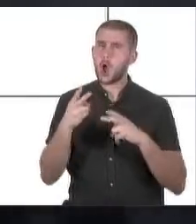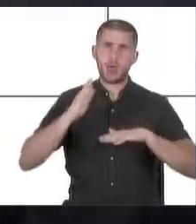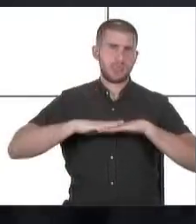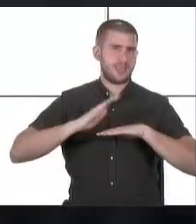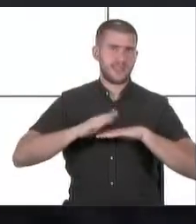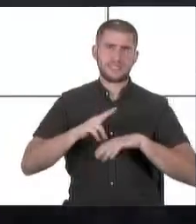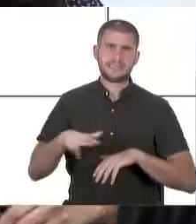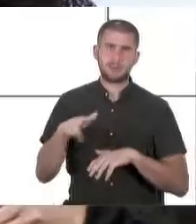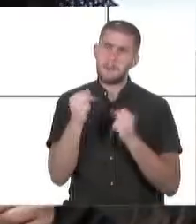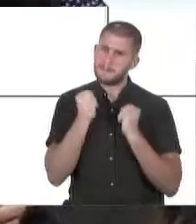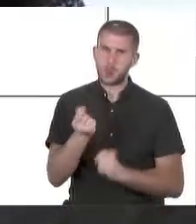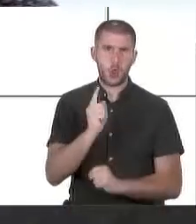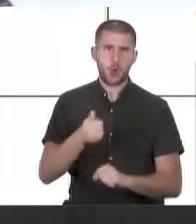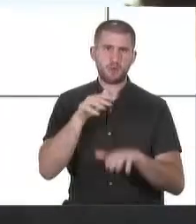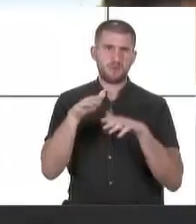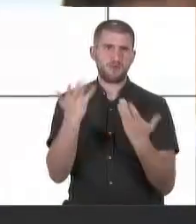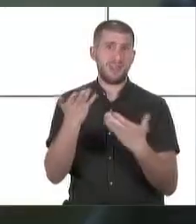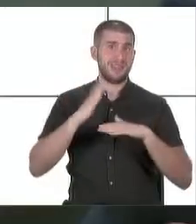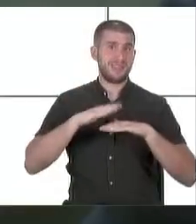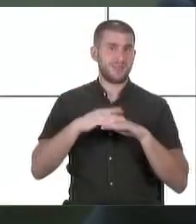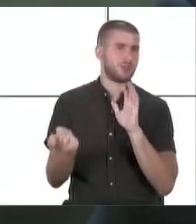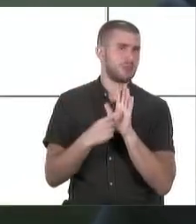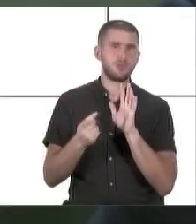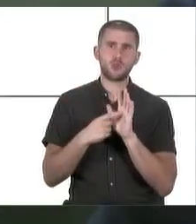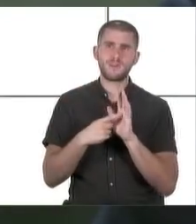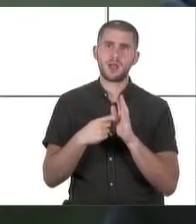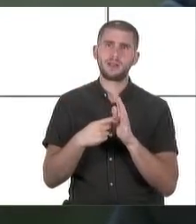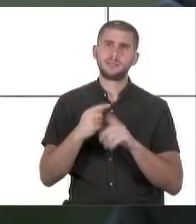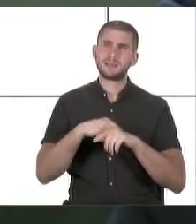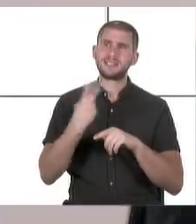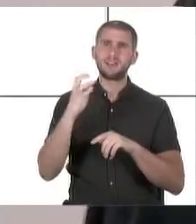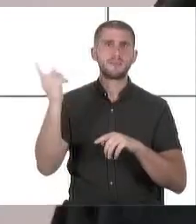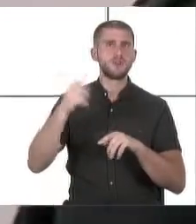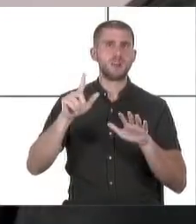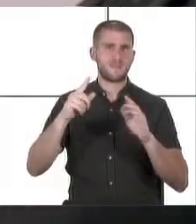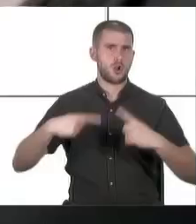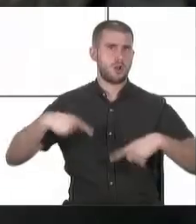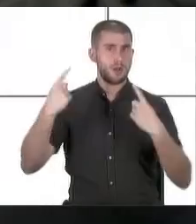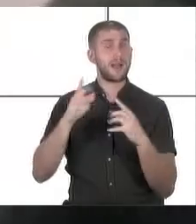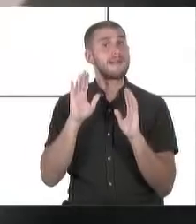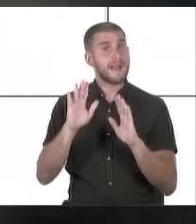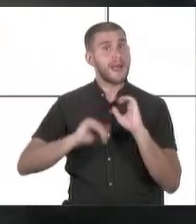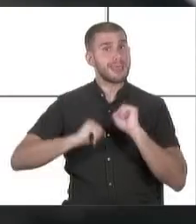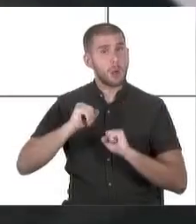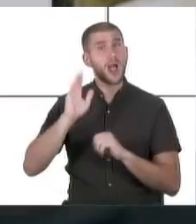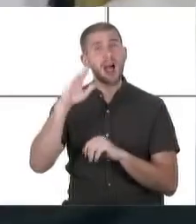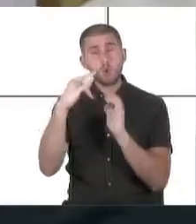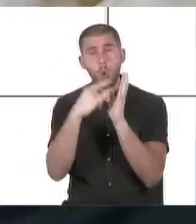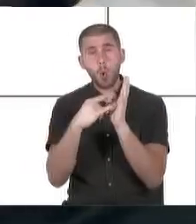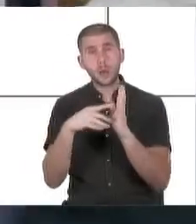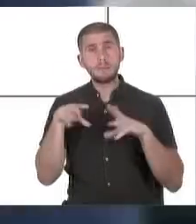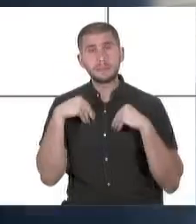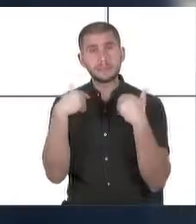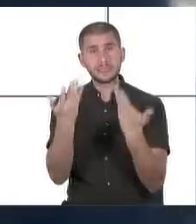בתפקיד ציבורי, בוודאי לא ראש ממשלה, תפקיד שתובע זמן 24/7. כך נהוג גם אם החוק